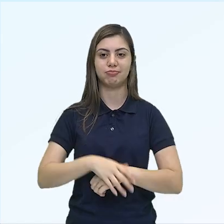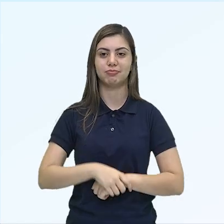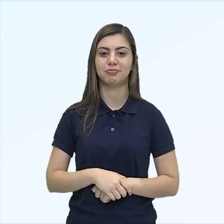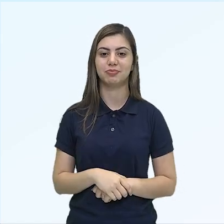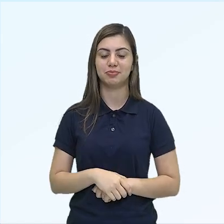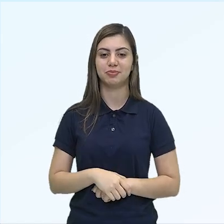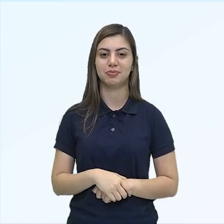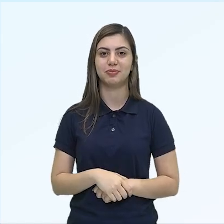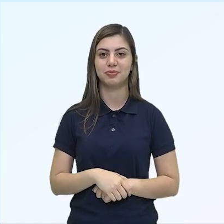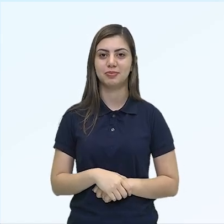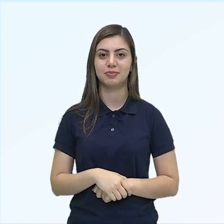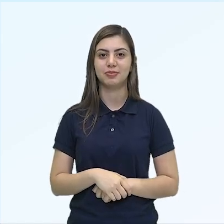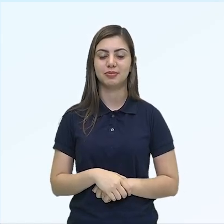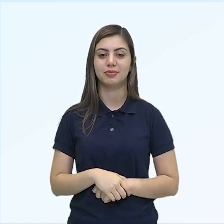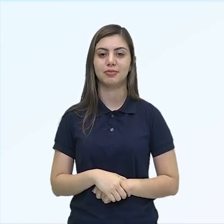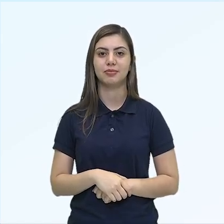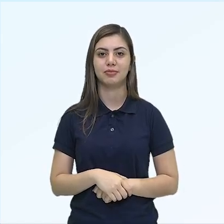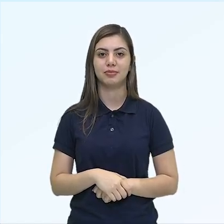Jacket, jaqueta.